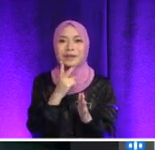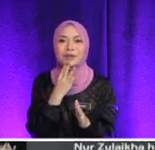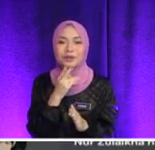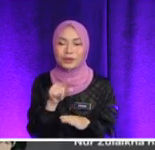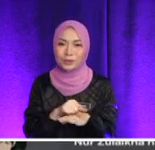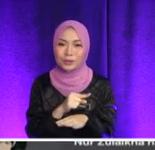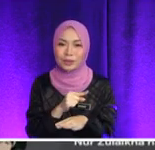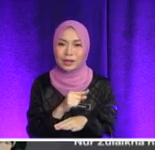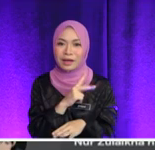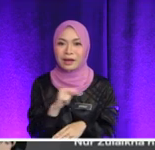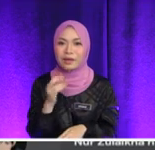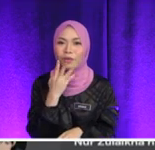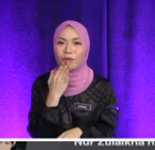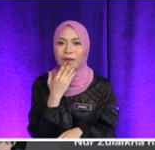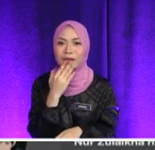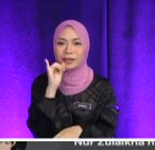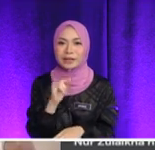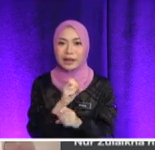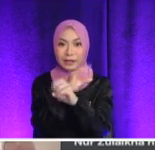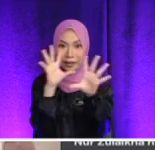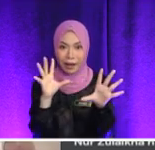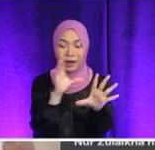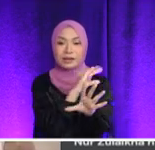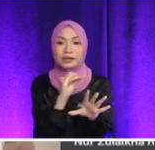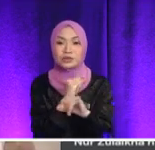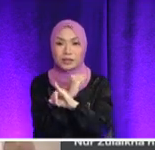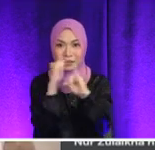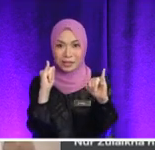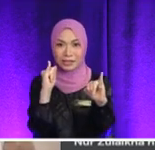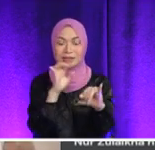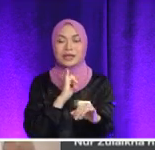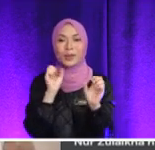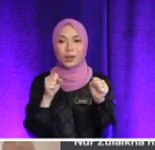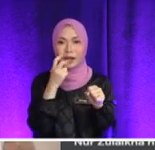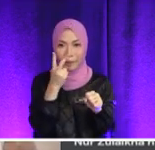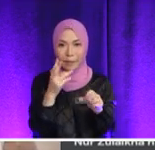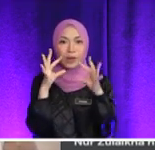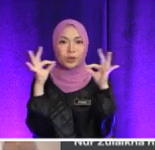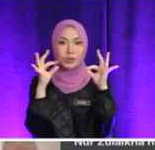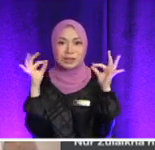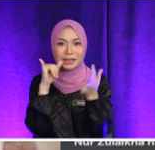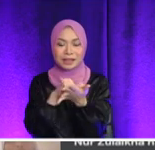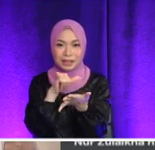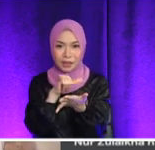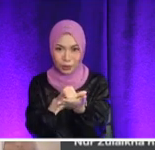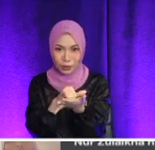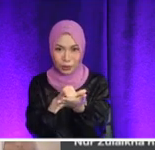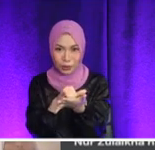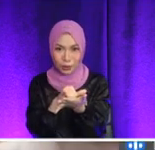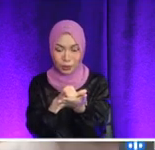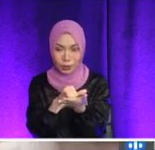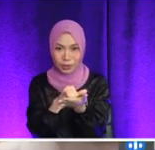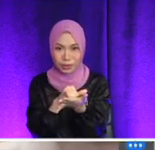Aqila Oke kita nampak kucing itu sendiri dan penggunaan garisan